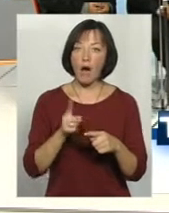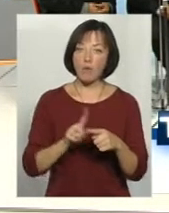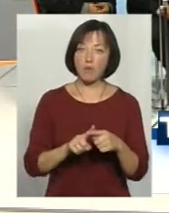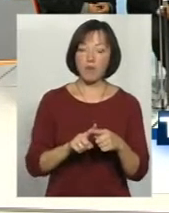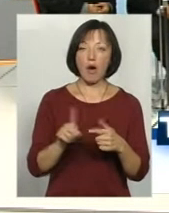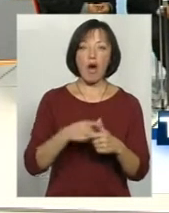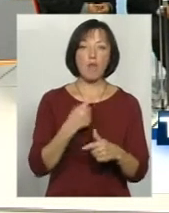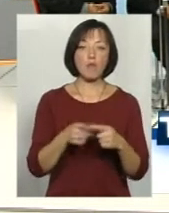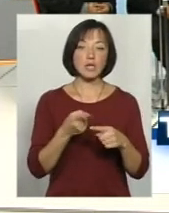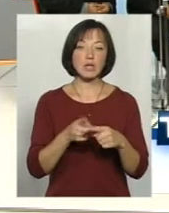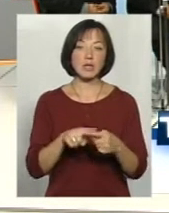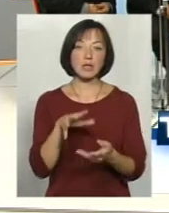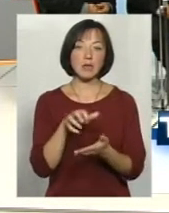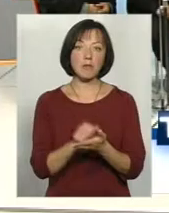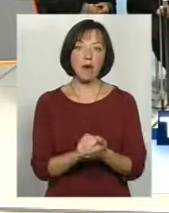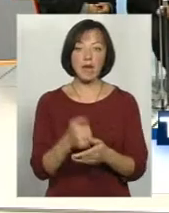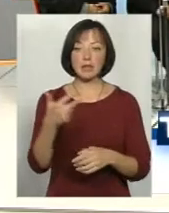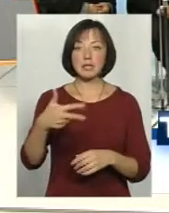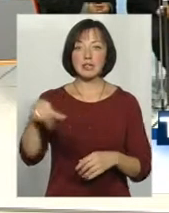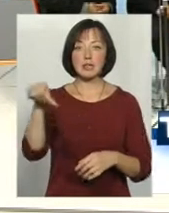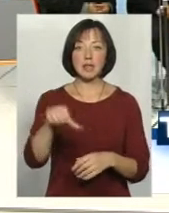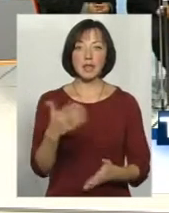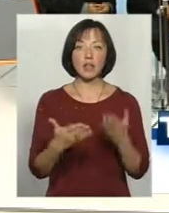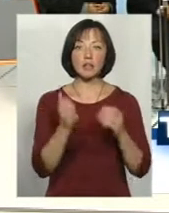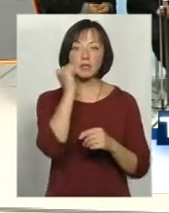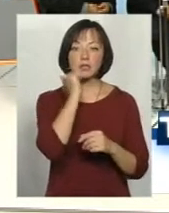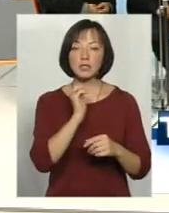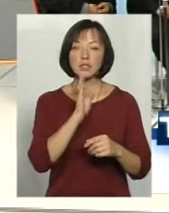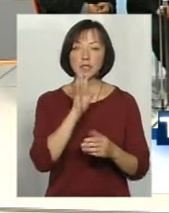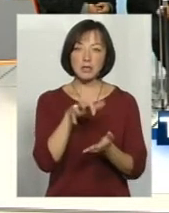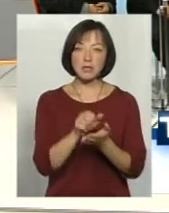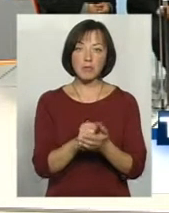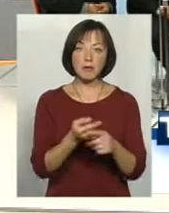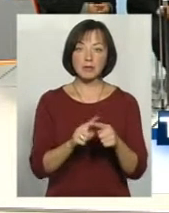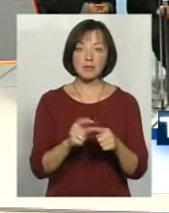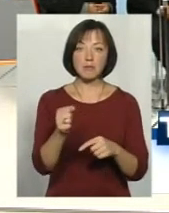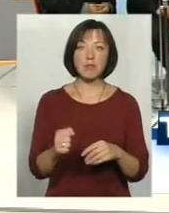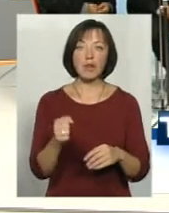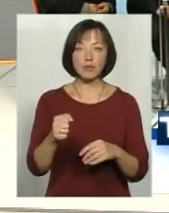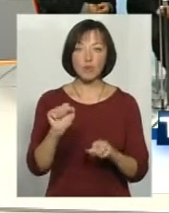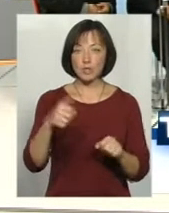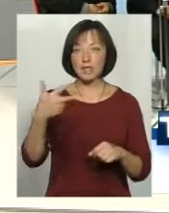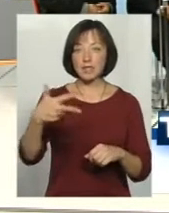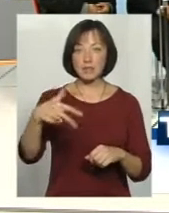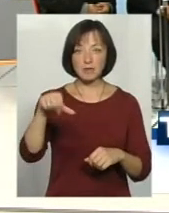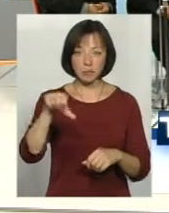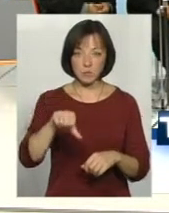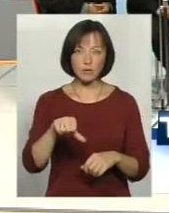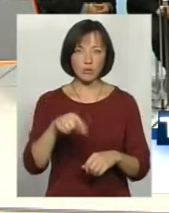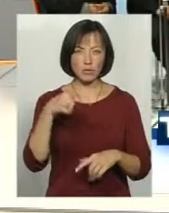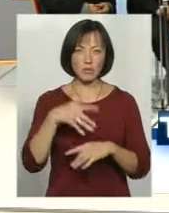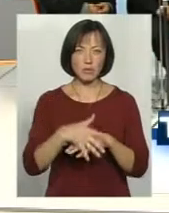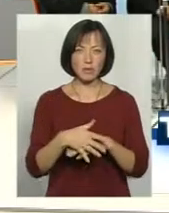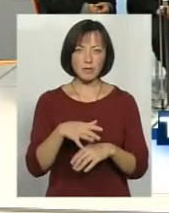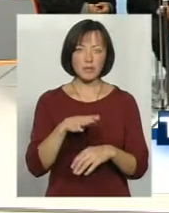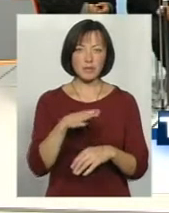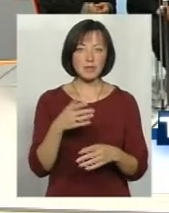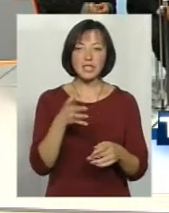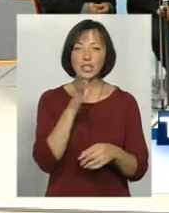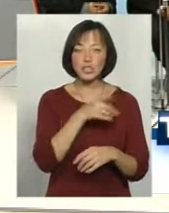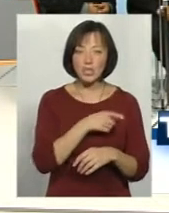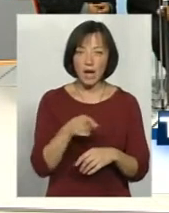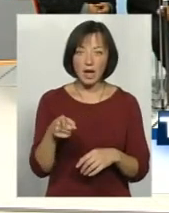півгодини. Угу. Якщо старушка йде з паличкою, тримається, угу. Це півгодини може бути. Розумієте, що вона відчуває? Ну, це ж не тільки час,